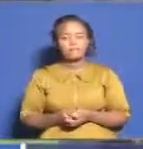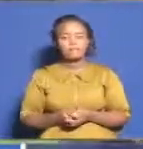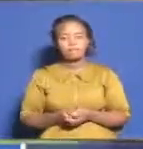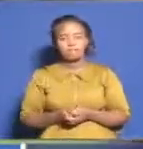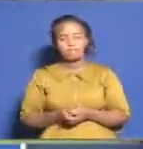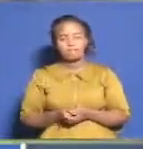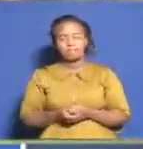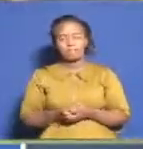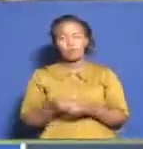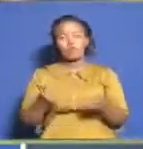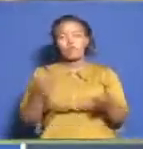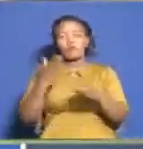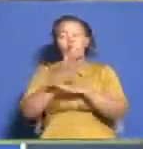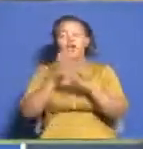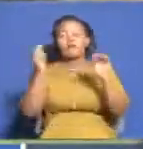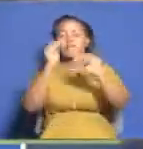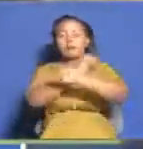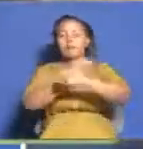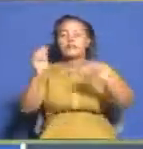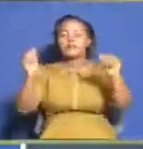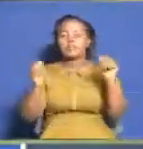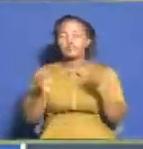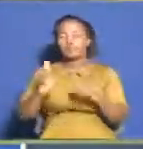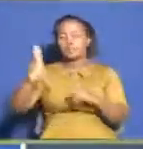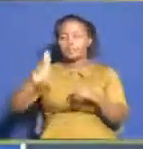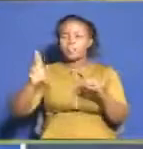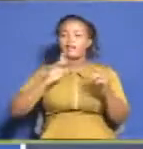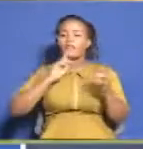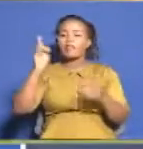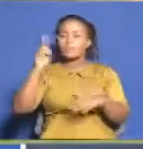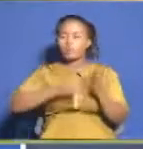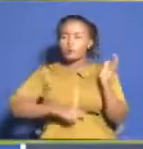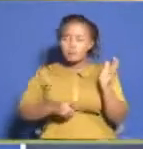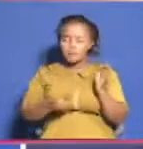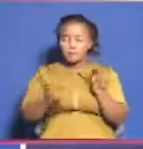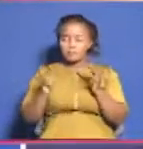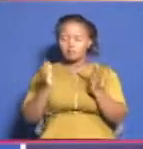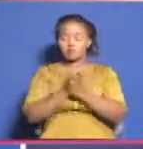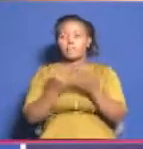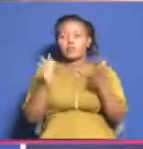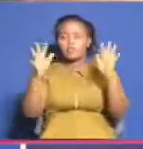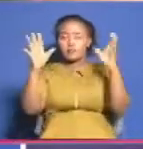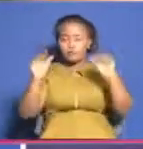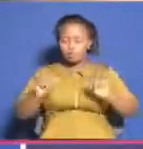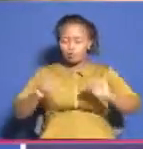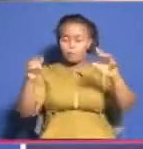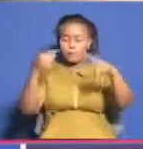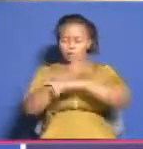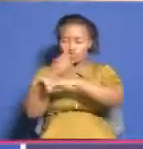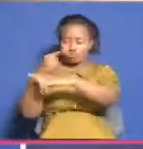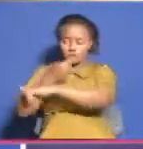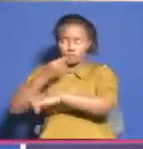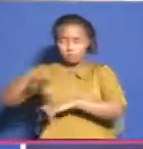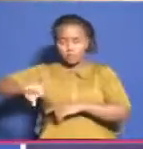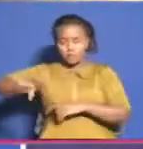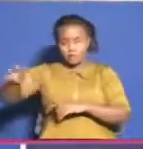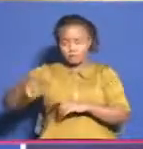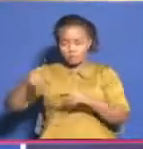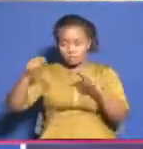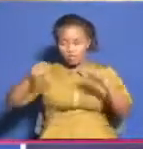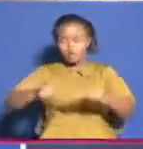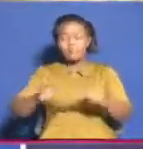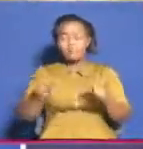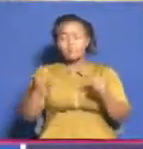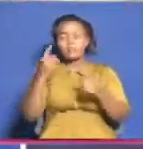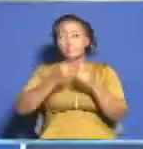Kuambatana na agizo la rais kwamba sherehe za kitaifa ziandaliwe kwenye kaunti tofauti, maadhimisho ya sikukuu ya Madaraka mwaka huu